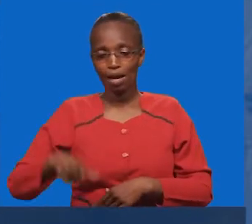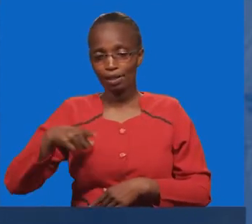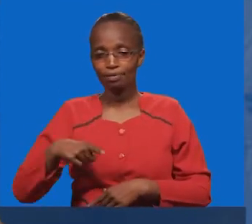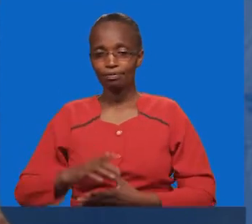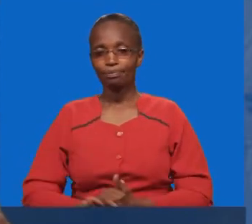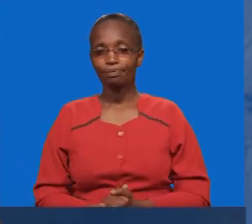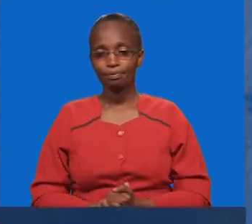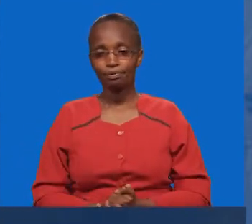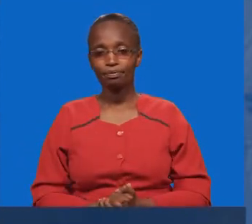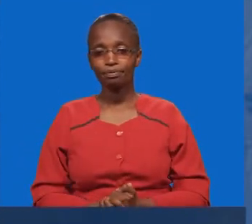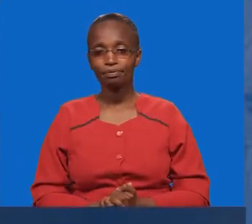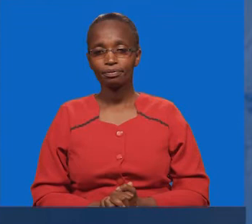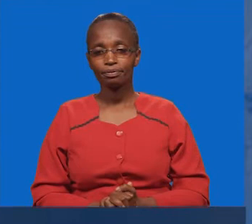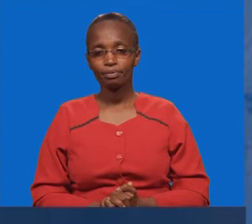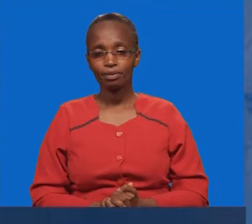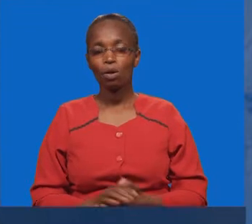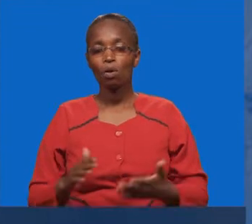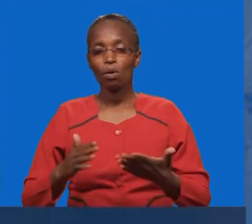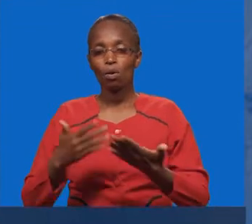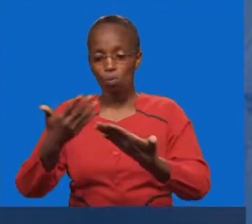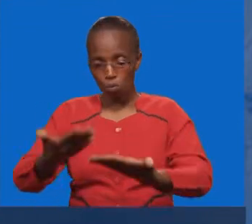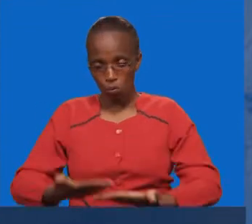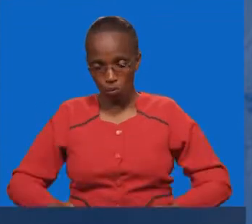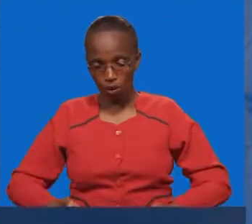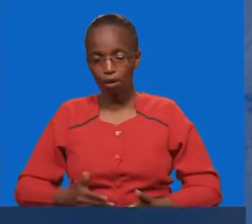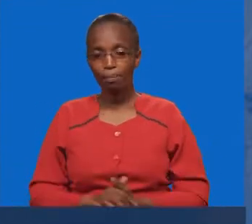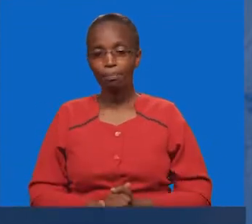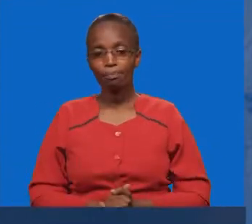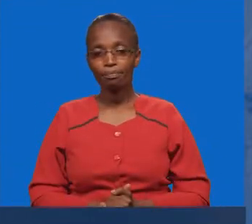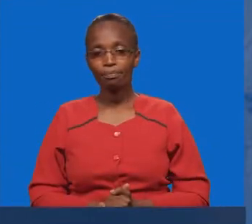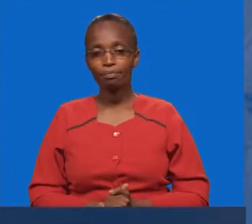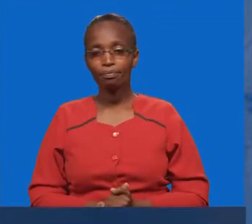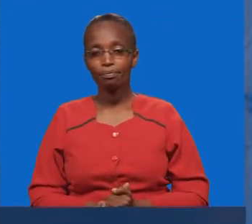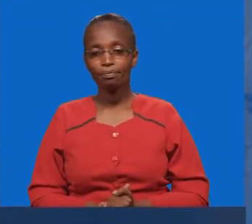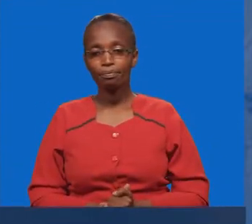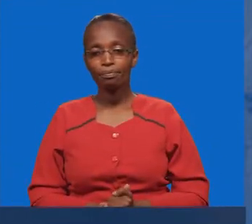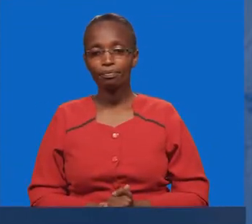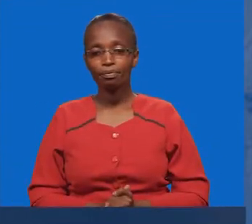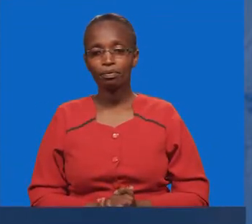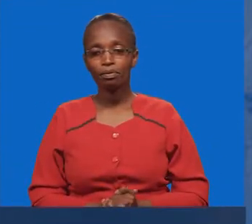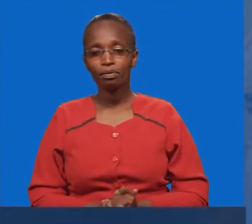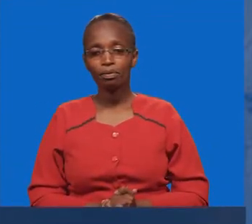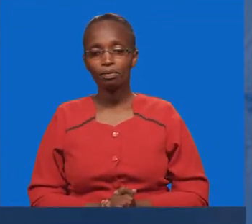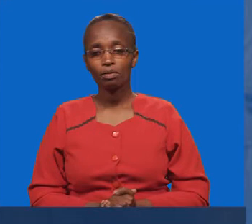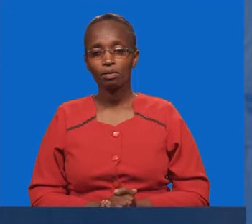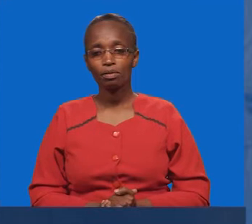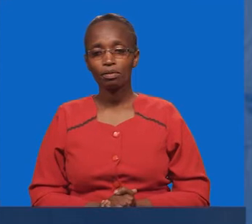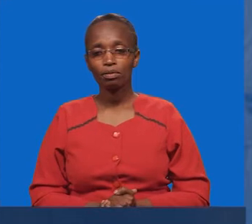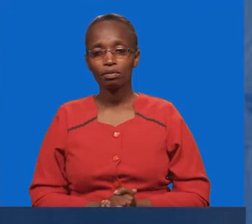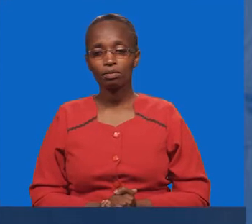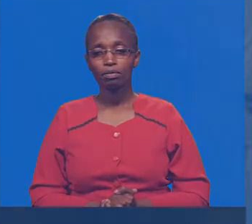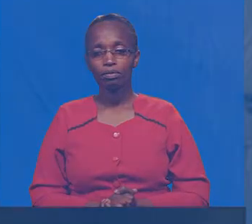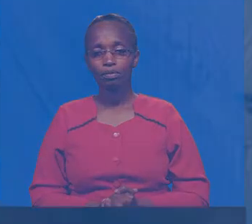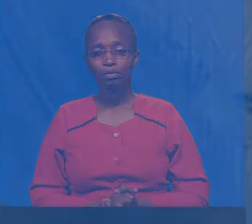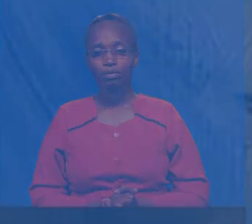Karibu mwenye karibu tuendelee pamoja. Mimi ni Pastor Lucy